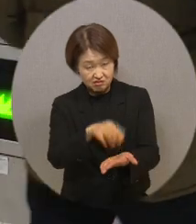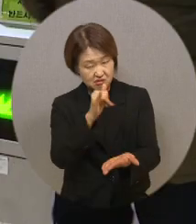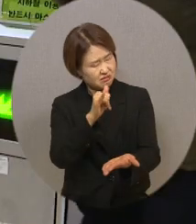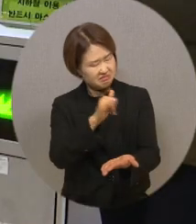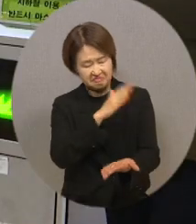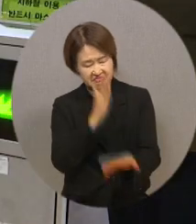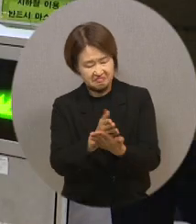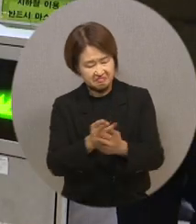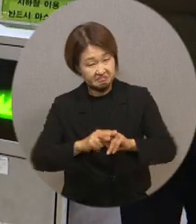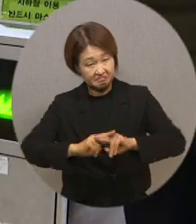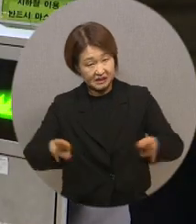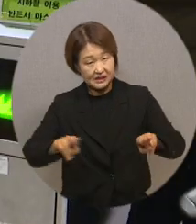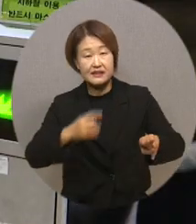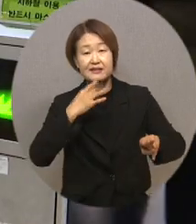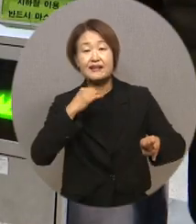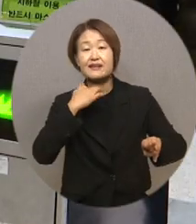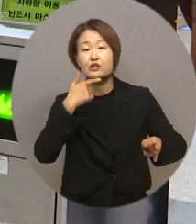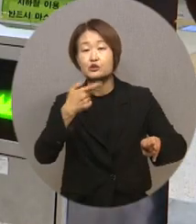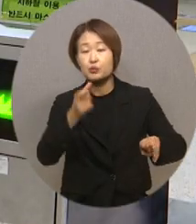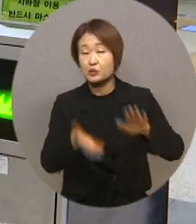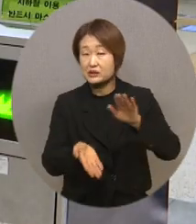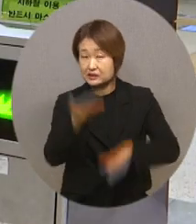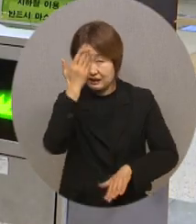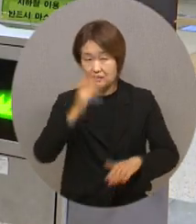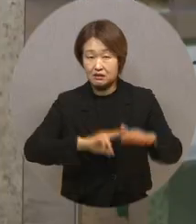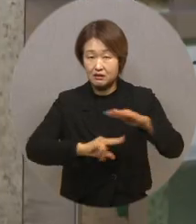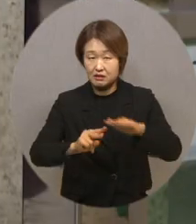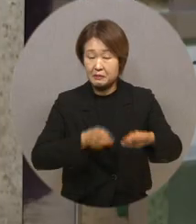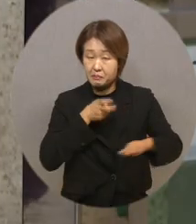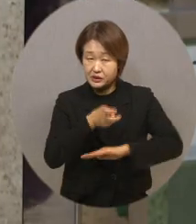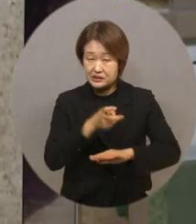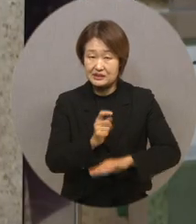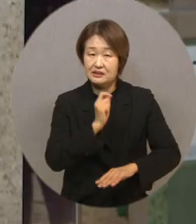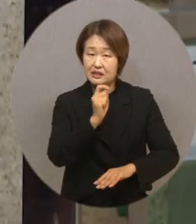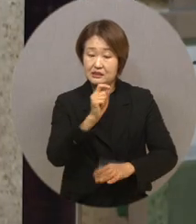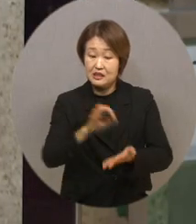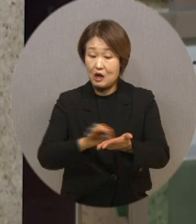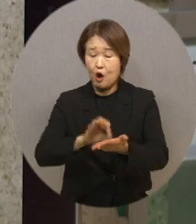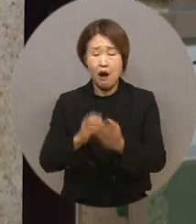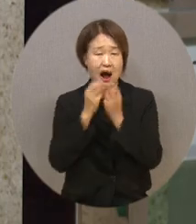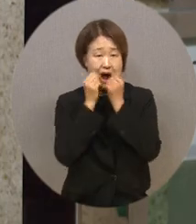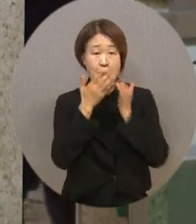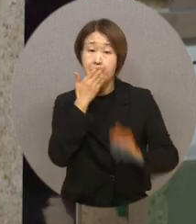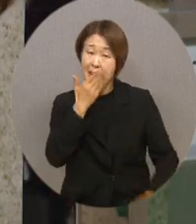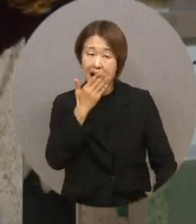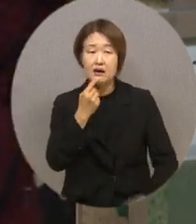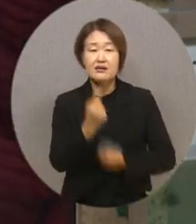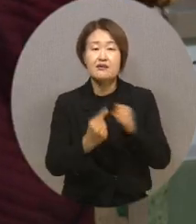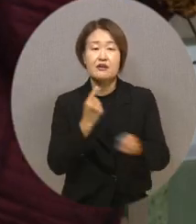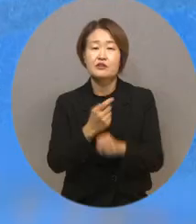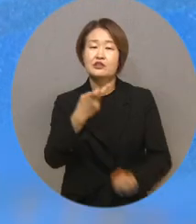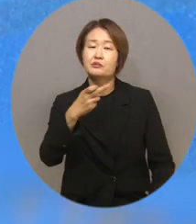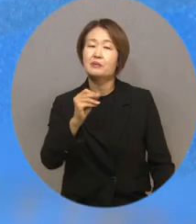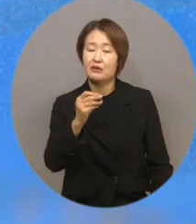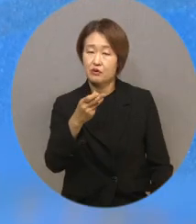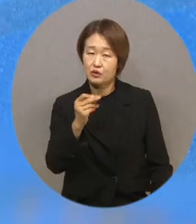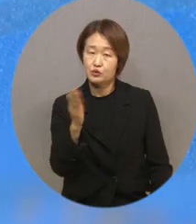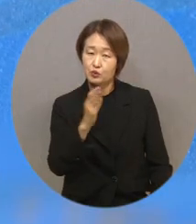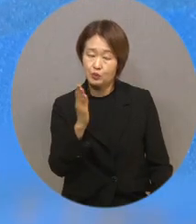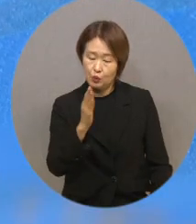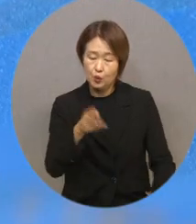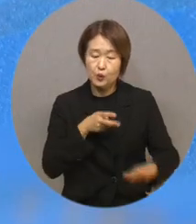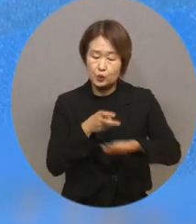대신 65세 이상 노년층에게 도시철도와 버스, 택시에도 사용할 수 있는 연간 12만 원 선불형